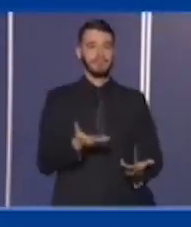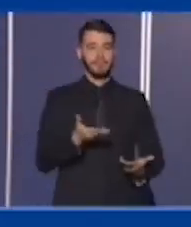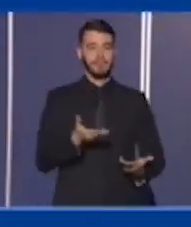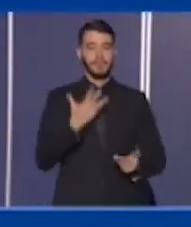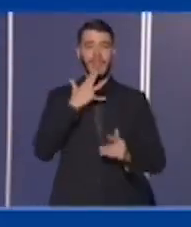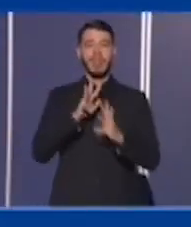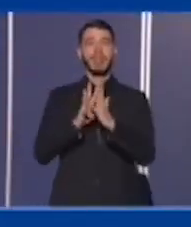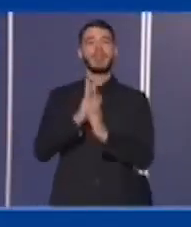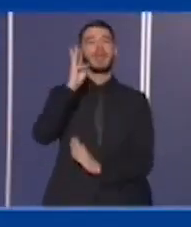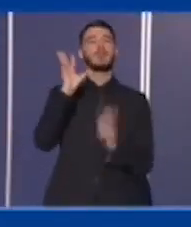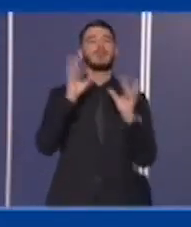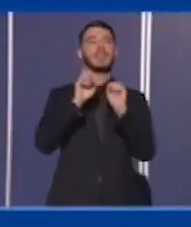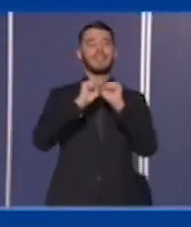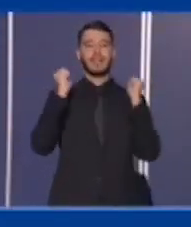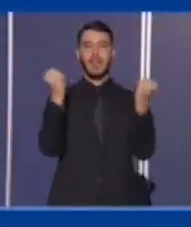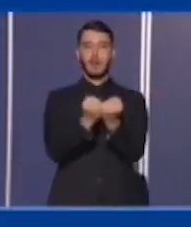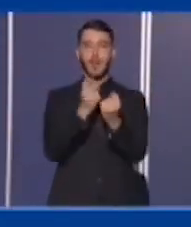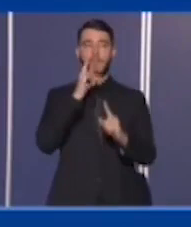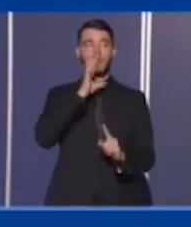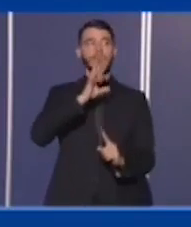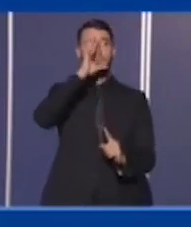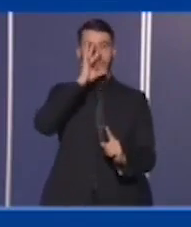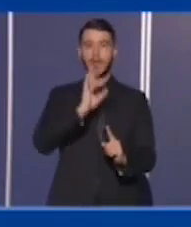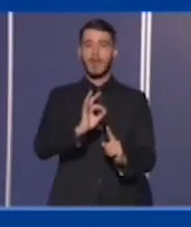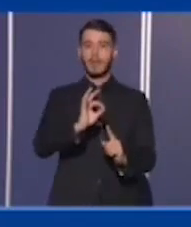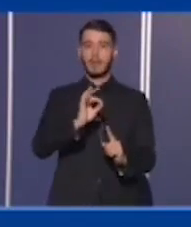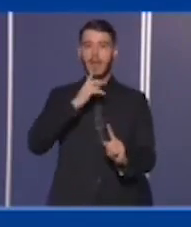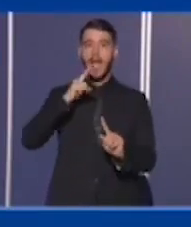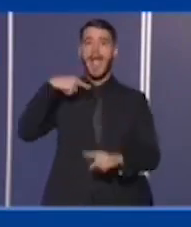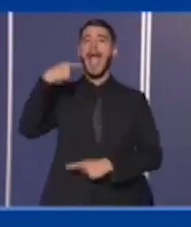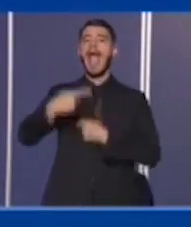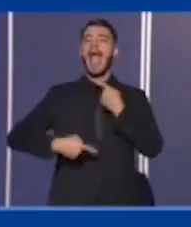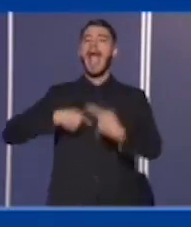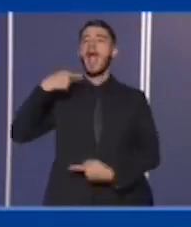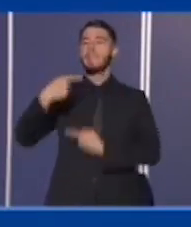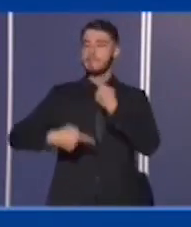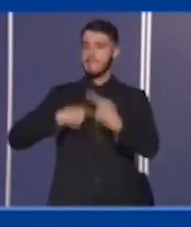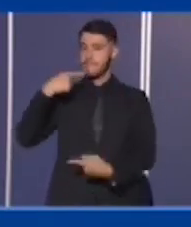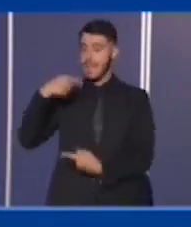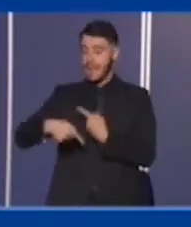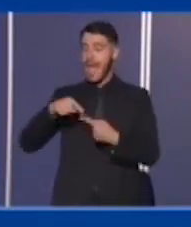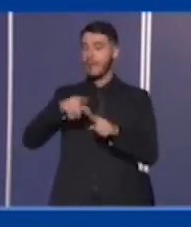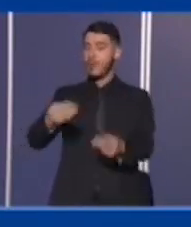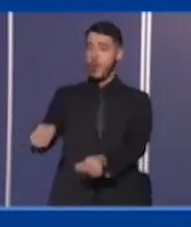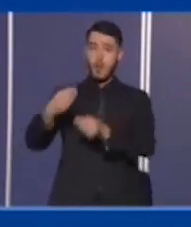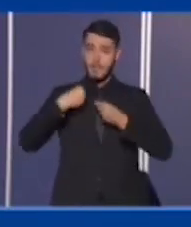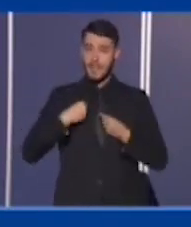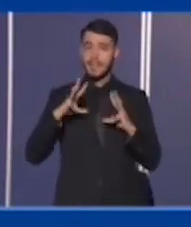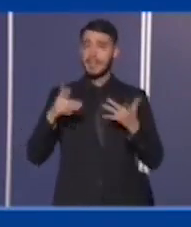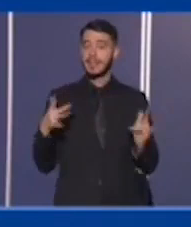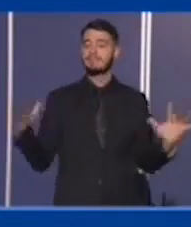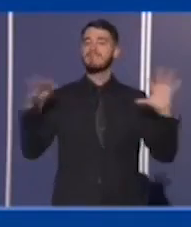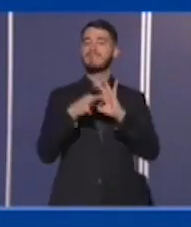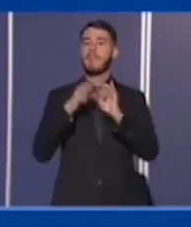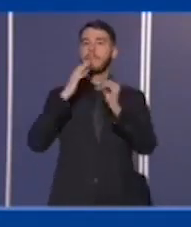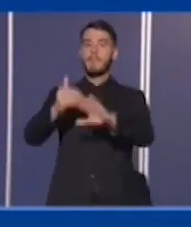που πραγματικά θα διαπιστώσετε ότι αποτελεί μια εμπειρία της ζωής μας στο κοντινό μέλλον. Ένα μέλλον το οποίο είναι απόλυτα ψηφιακό και